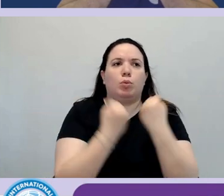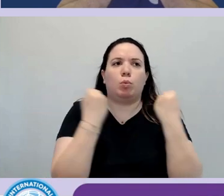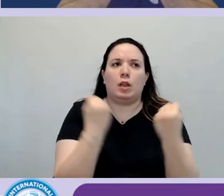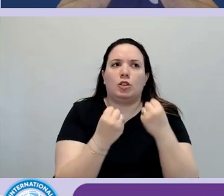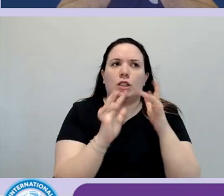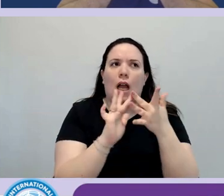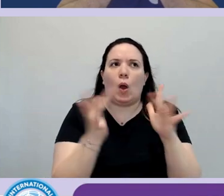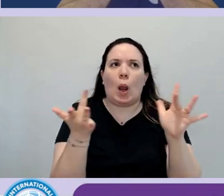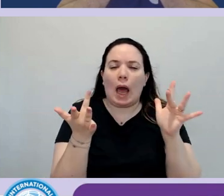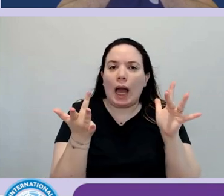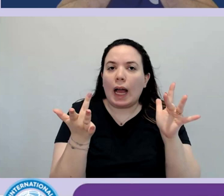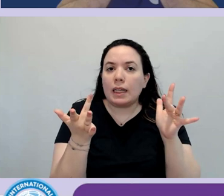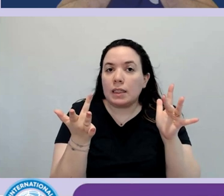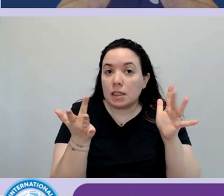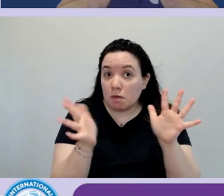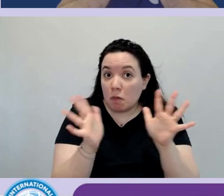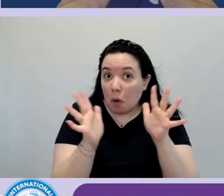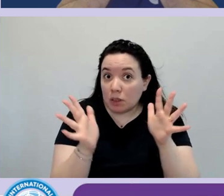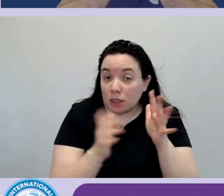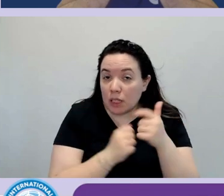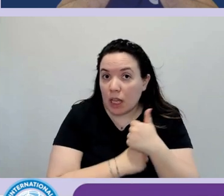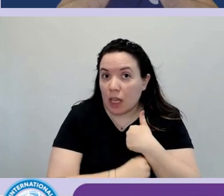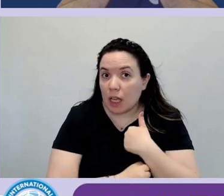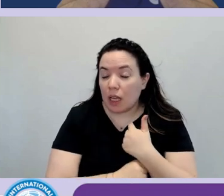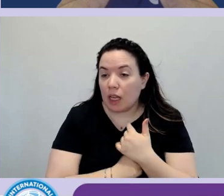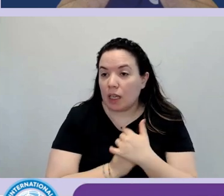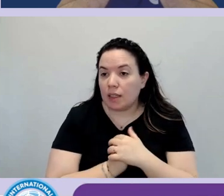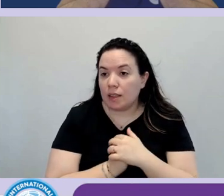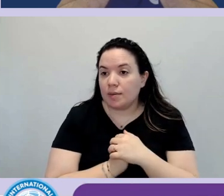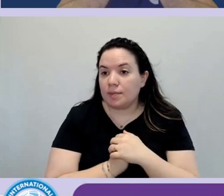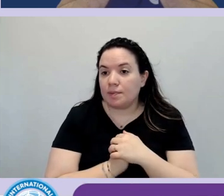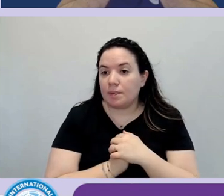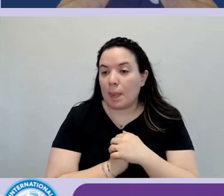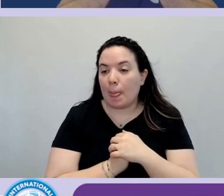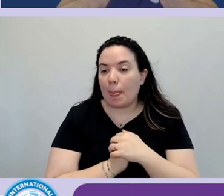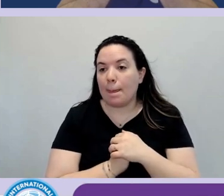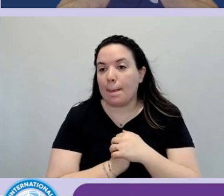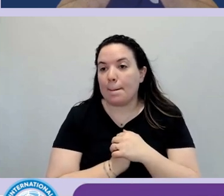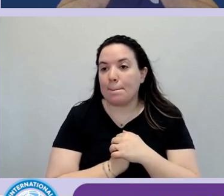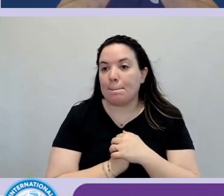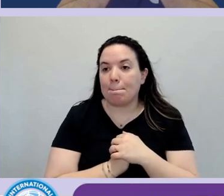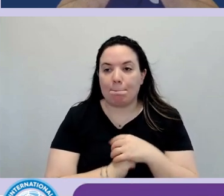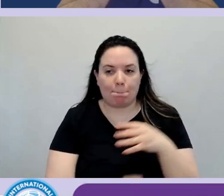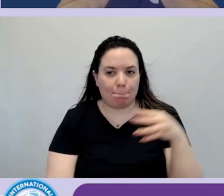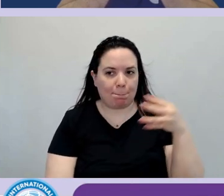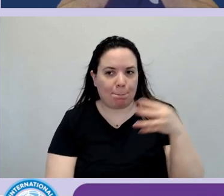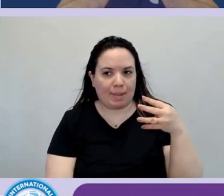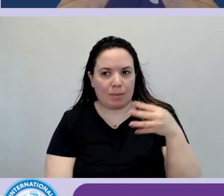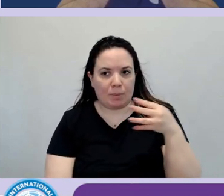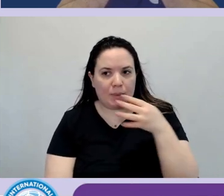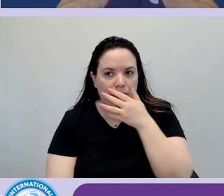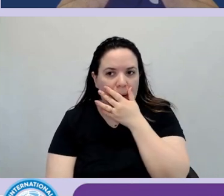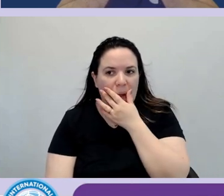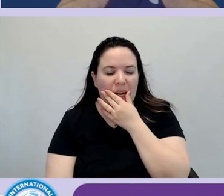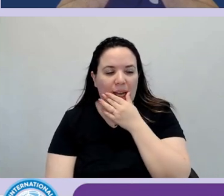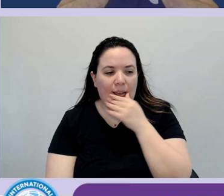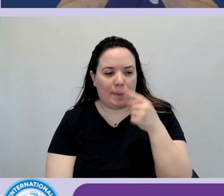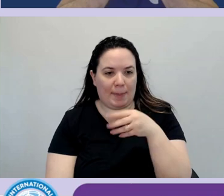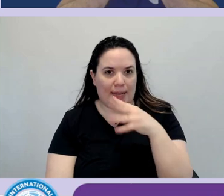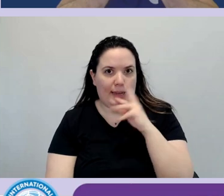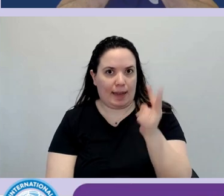pubblicità on probabilmente all Ciao Rober sempre Sono Michela